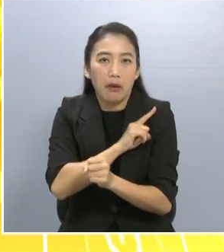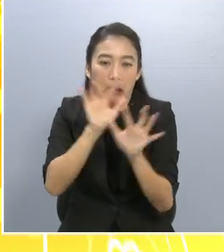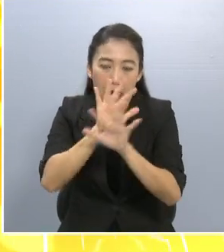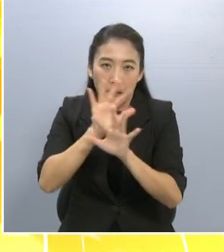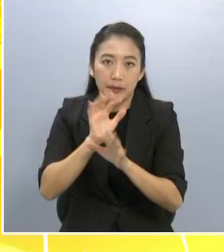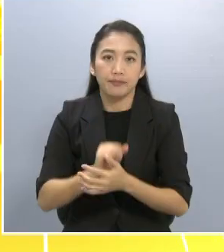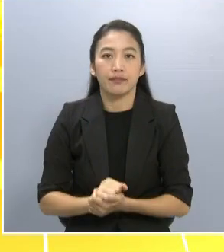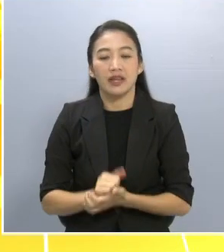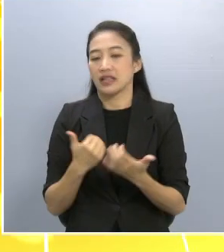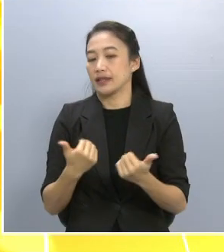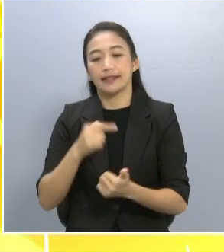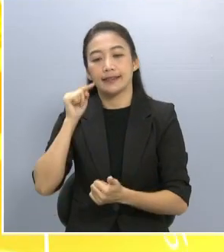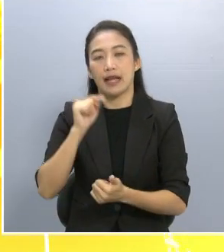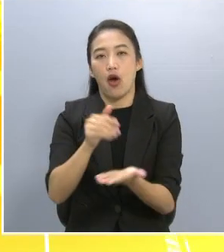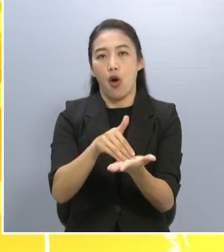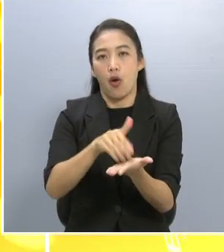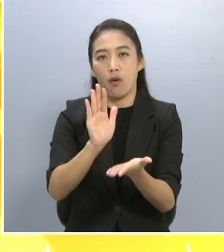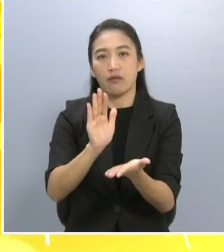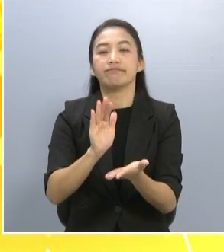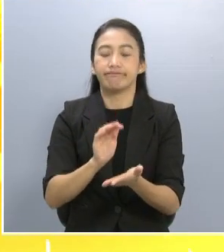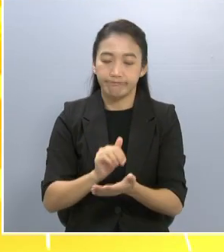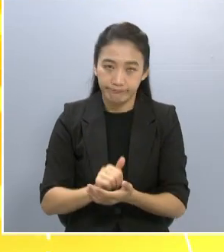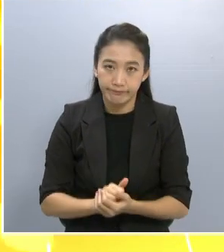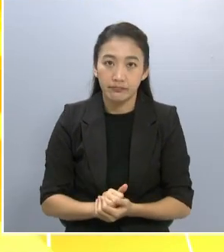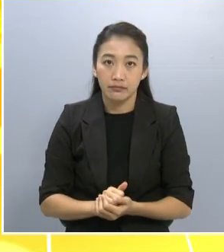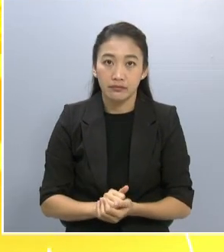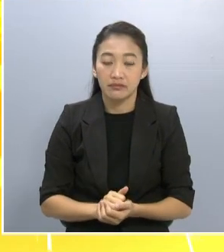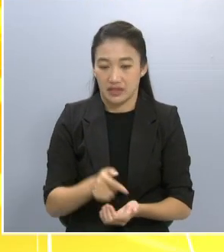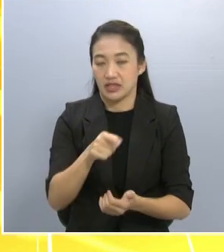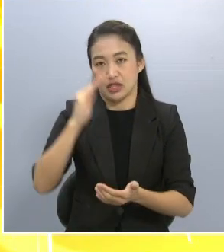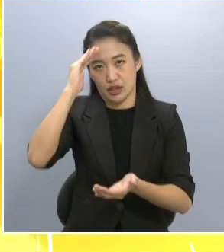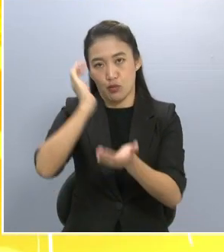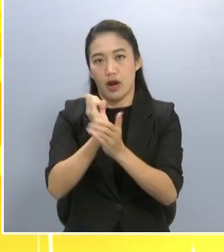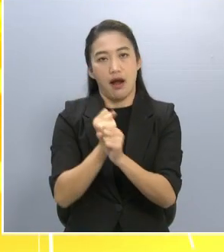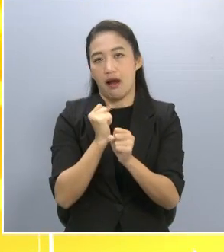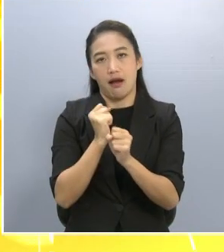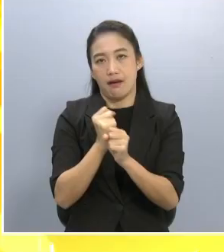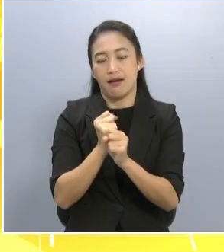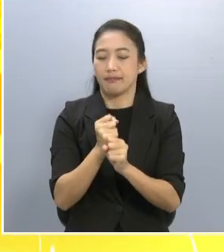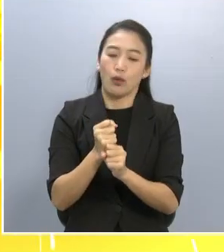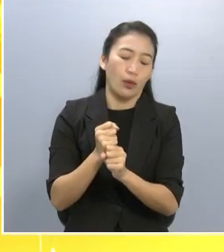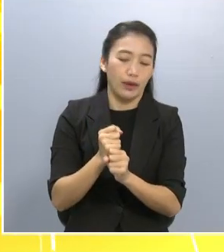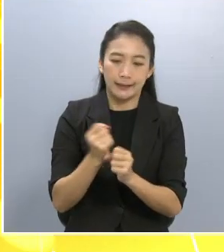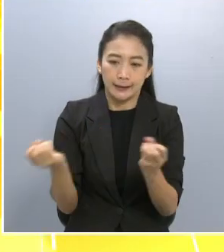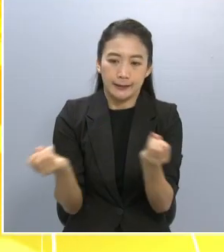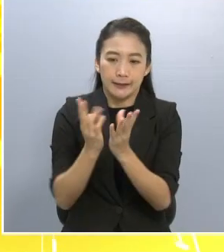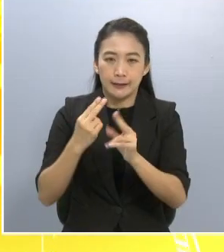กันต่อไปไม่แผ่วเลยจริงๆถึงแม้จะเป็นส่วนน้อยแต่สร้างความเสียหายให้กับตำรวจเขาปฏิบัติหน้าที่ดีๆ